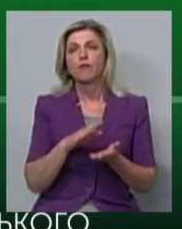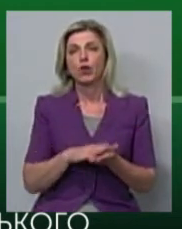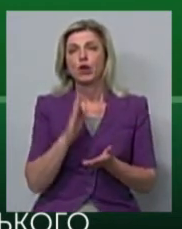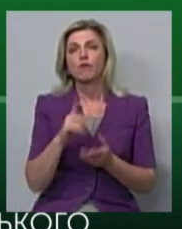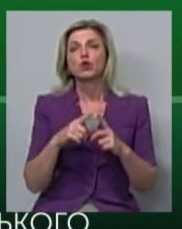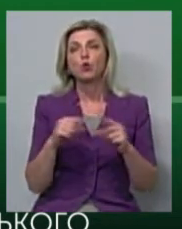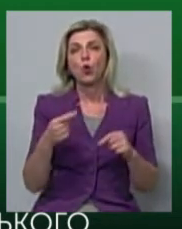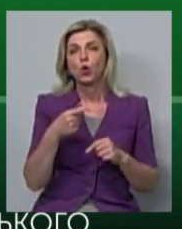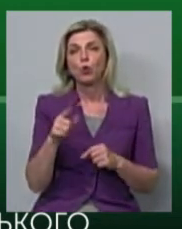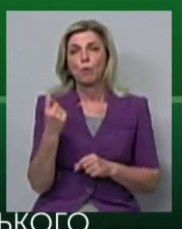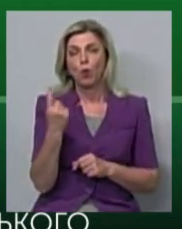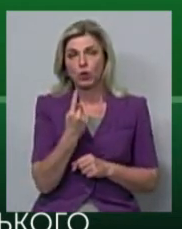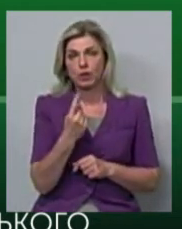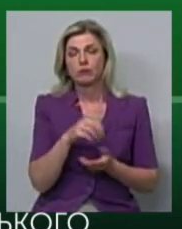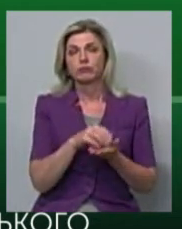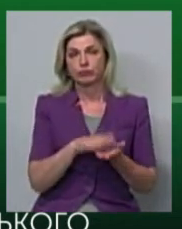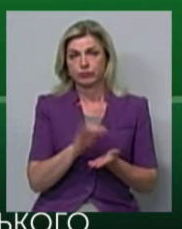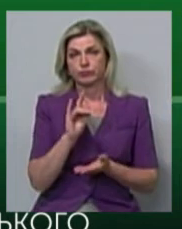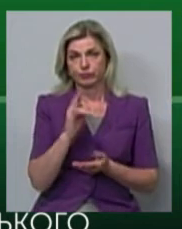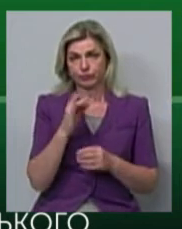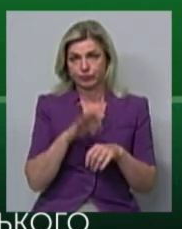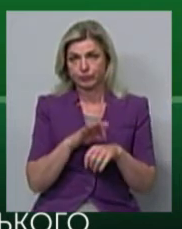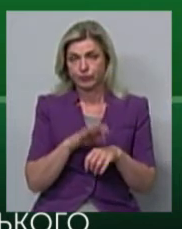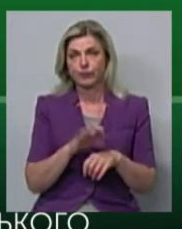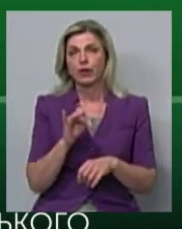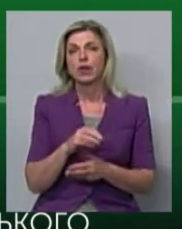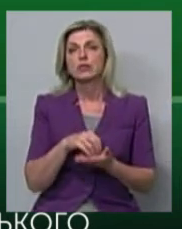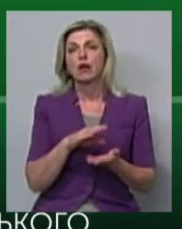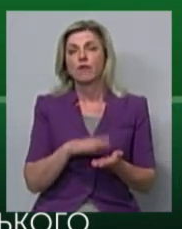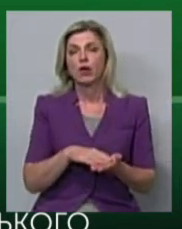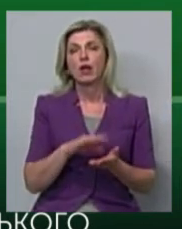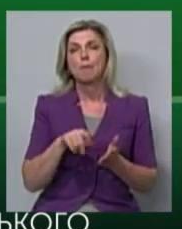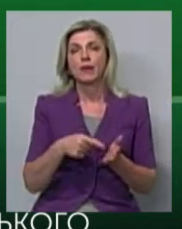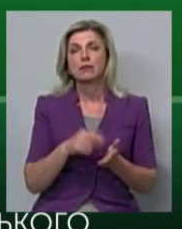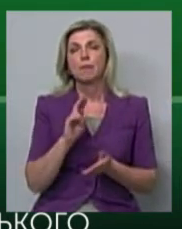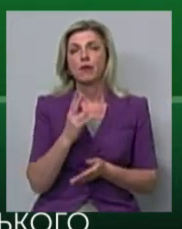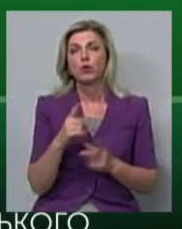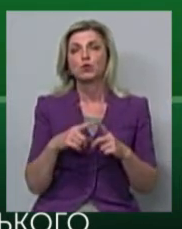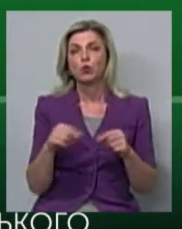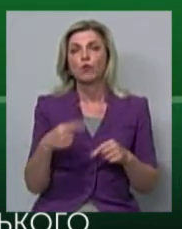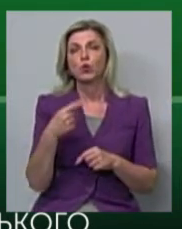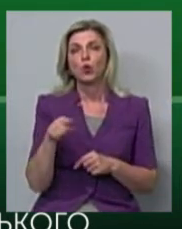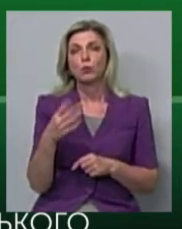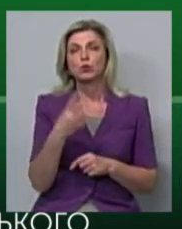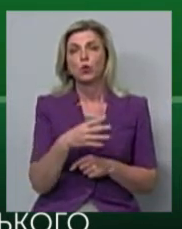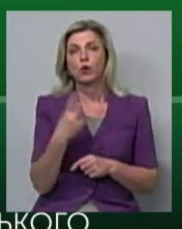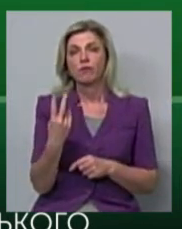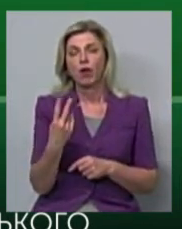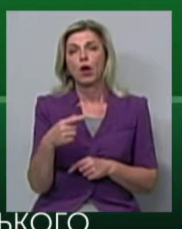номер 1. І також зареєстровані хворі в місті Миколаєві школа 42,